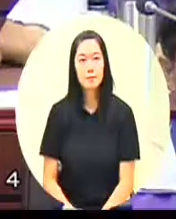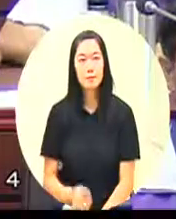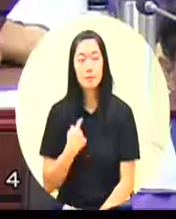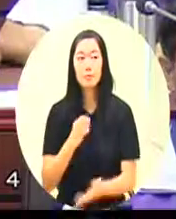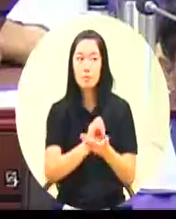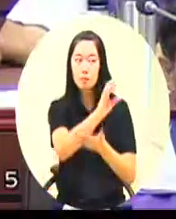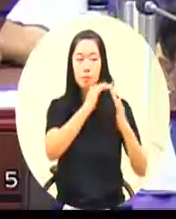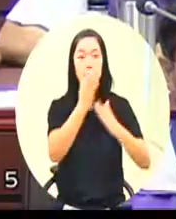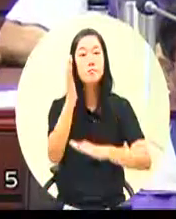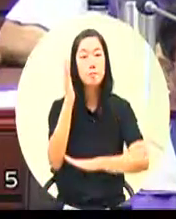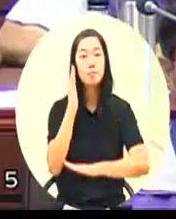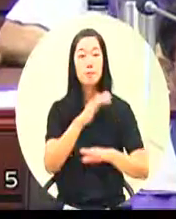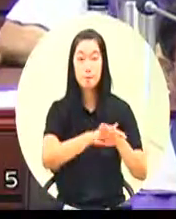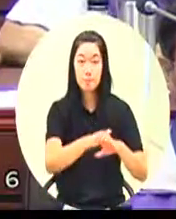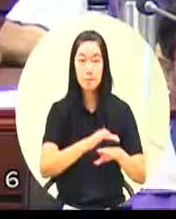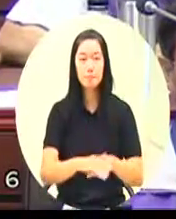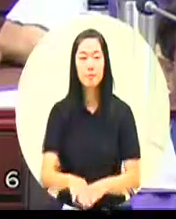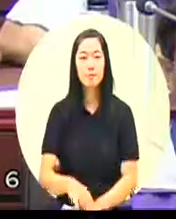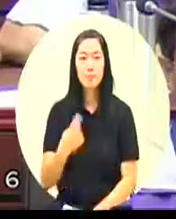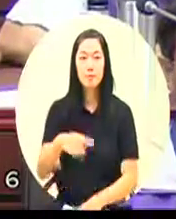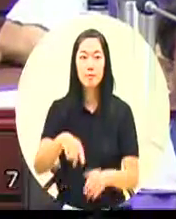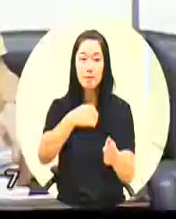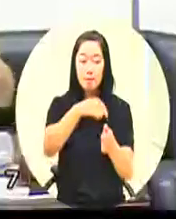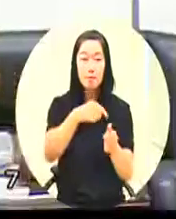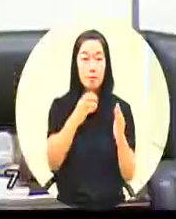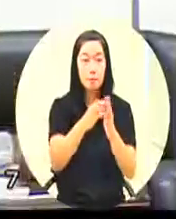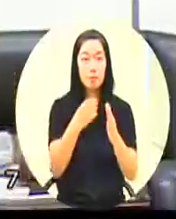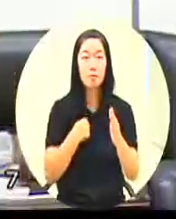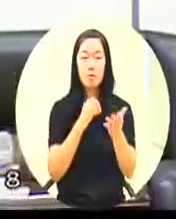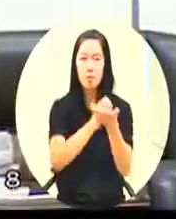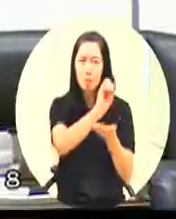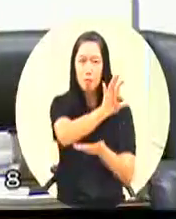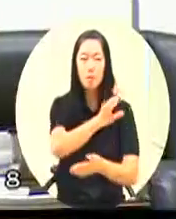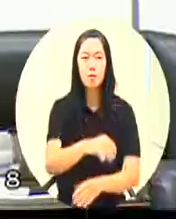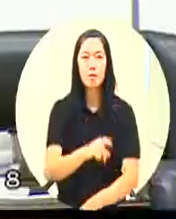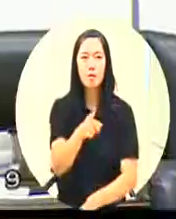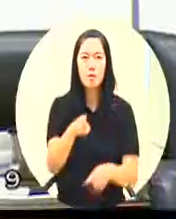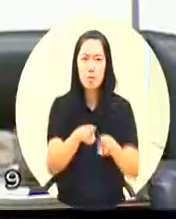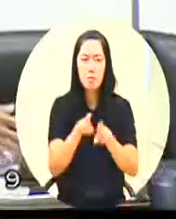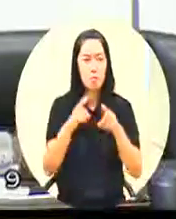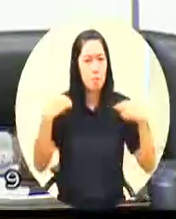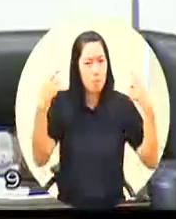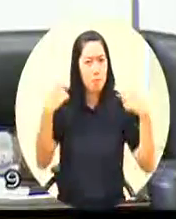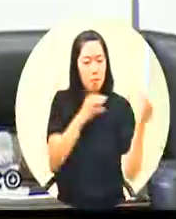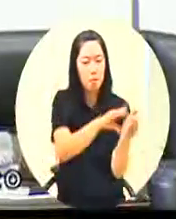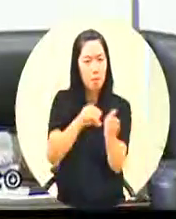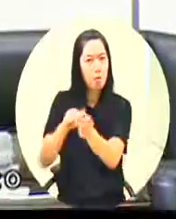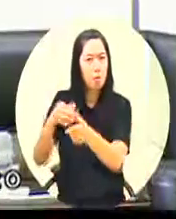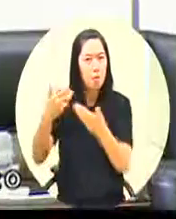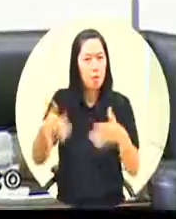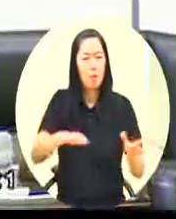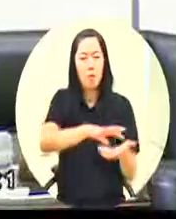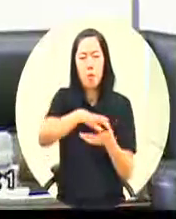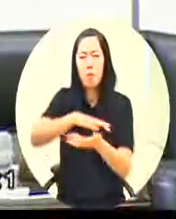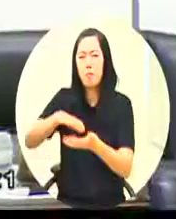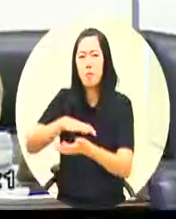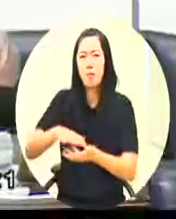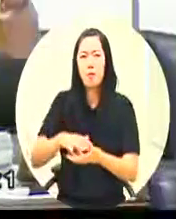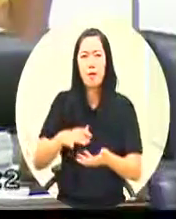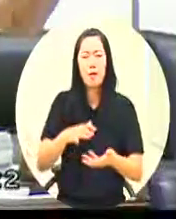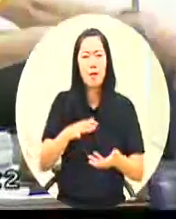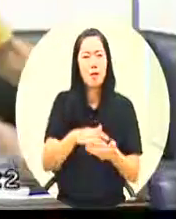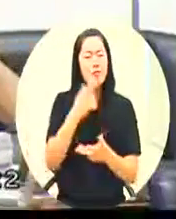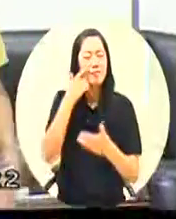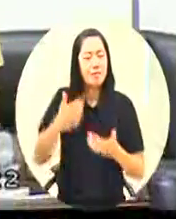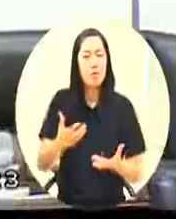然后 我跟你、好，我跟你们教育局讲哈，你们这平常课程学了太多杂七杂八，没有什么重要的，